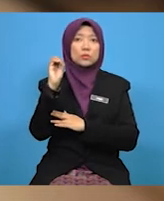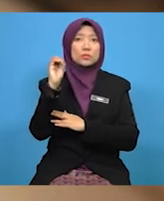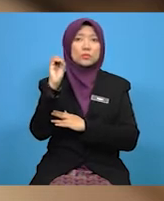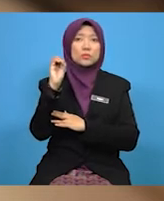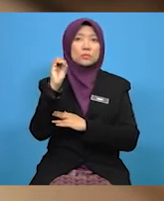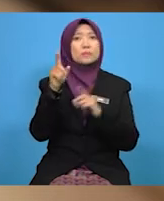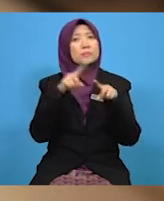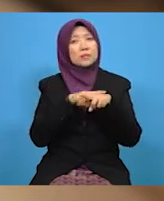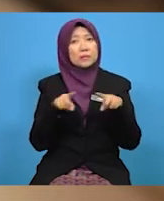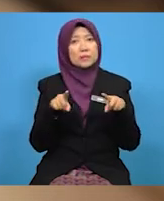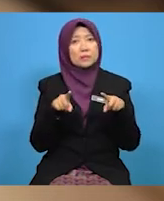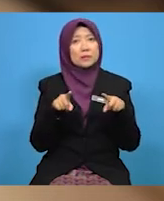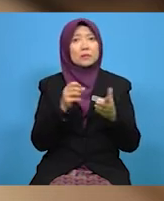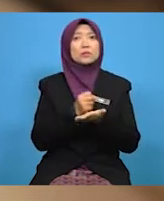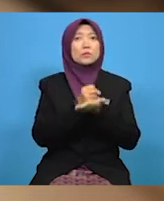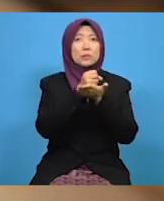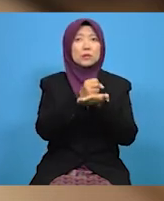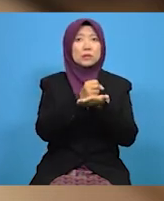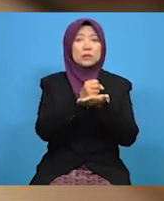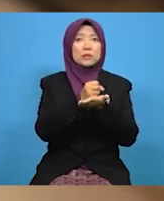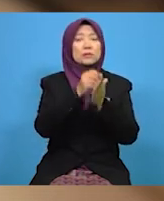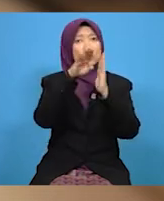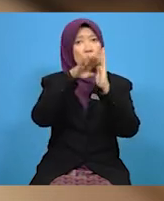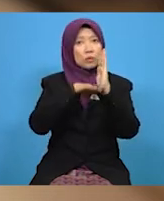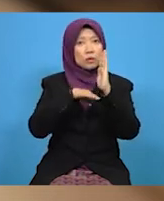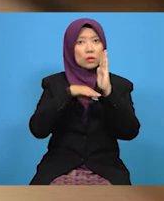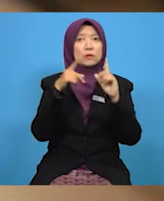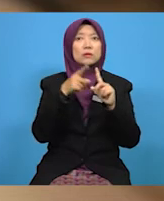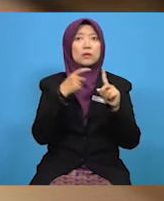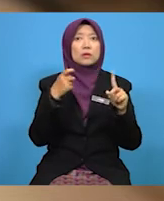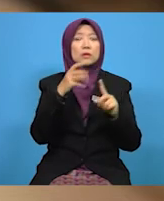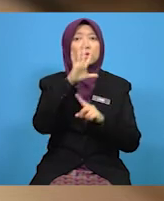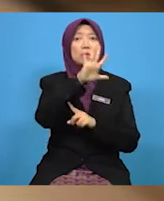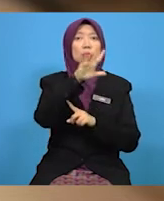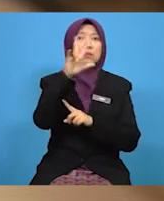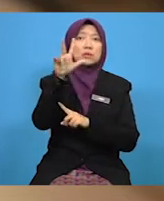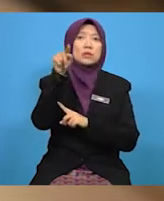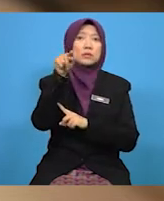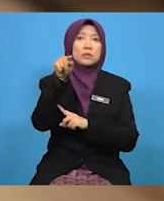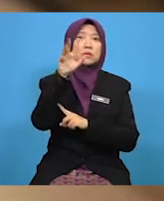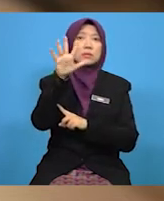KDNK tetapi sumbangannya semakin berkurang dari